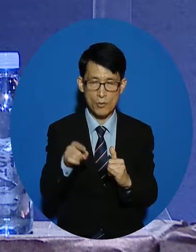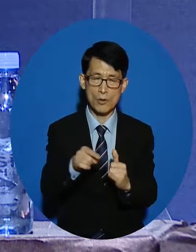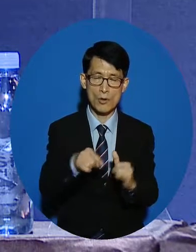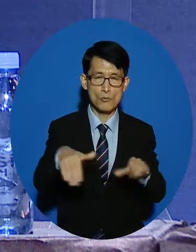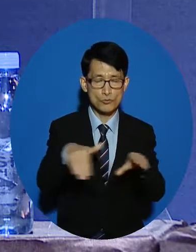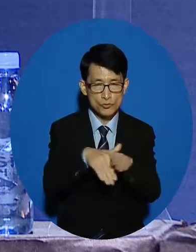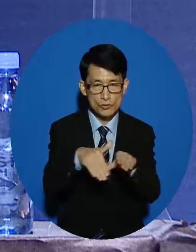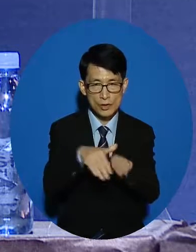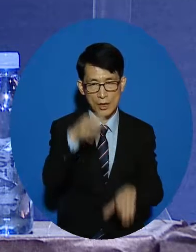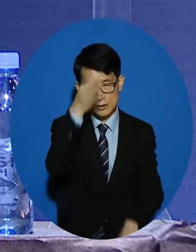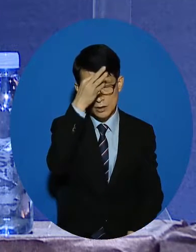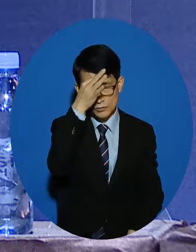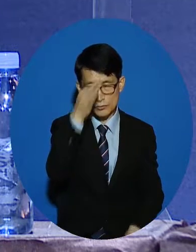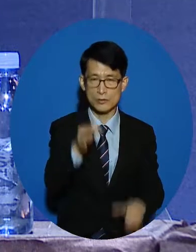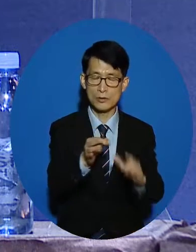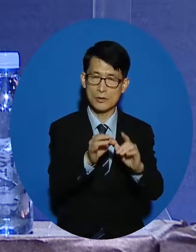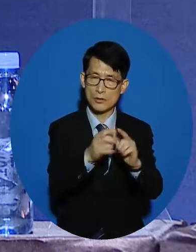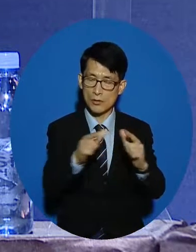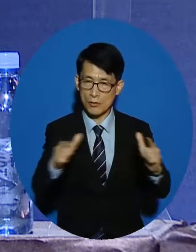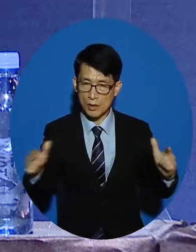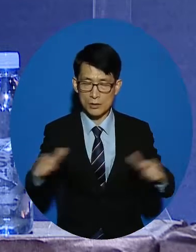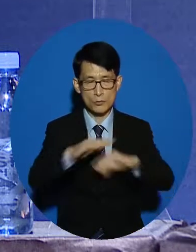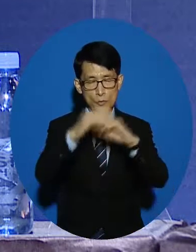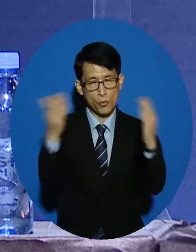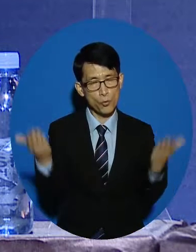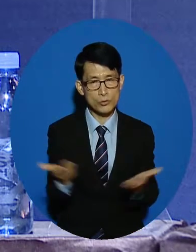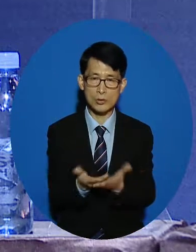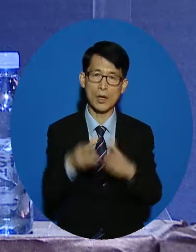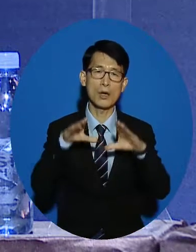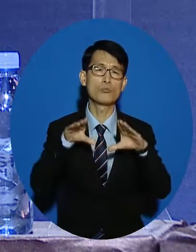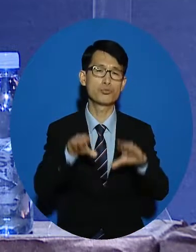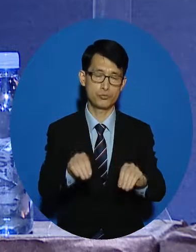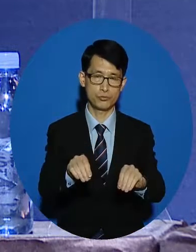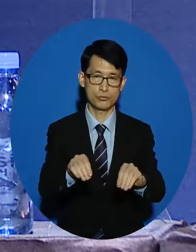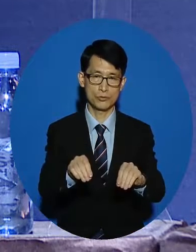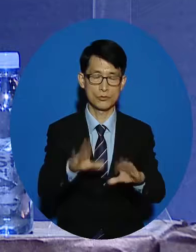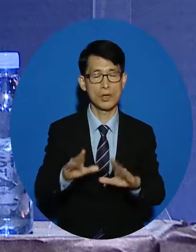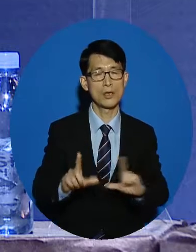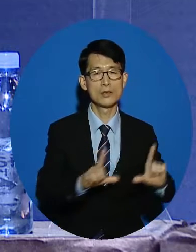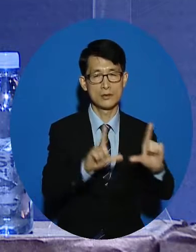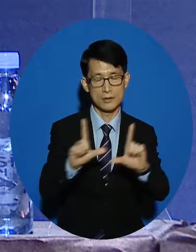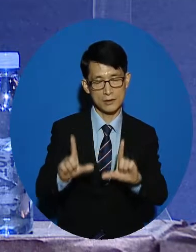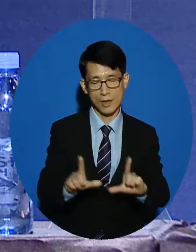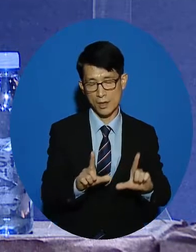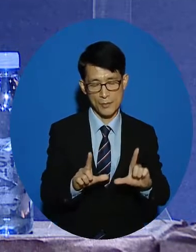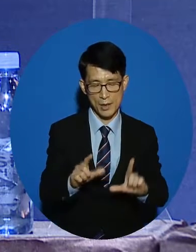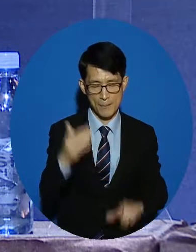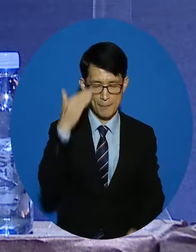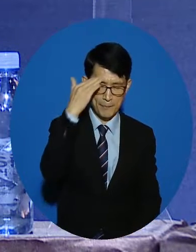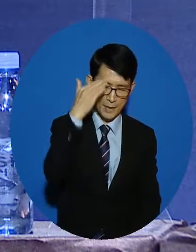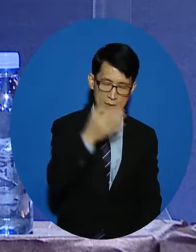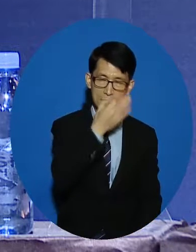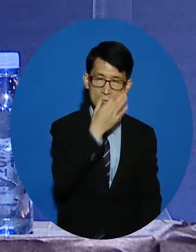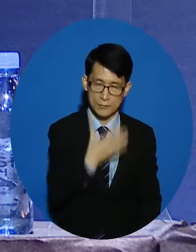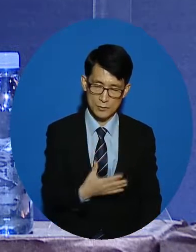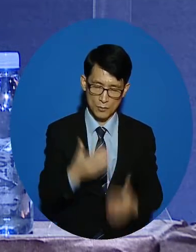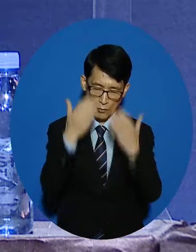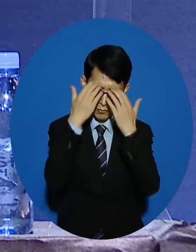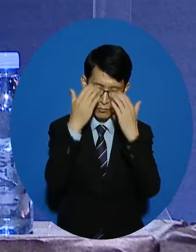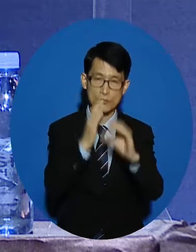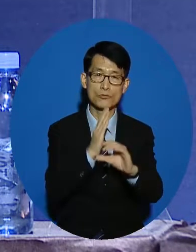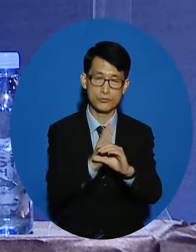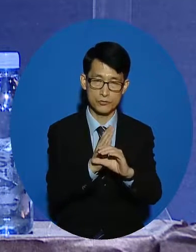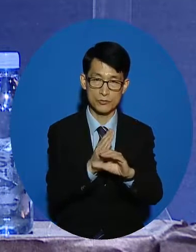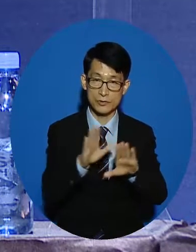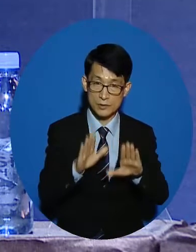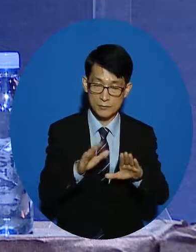예술 모든 게 변하고 있습니다. 우리의 삶 전체에 영향을 미치고 있는데요. 기존 정책과